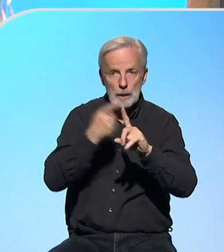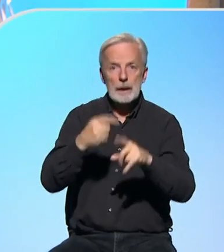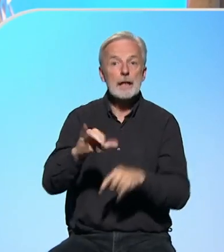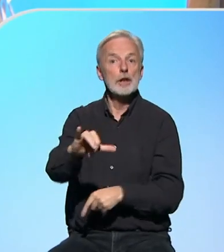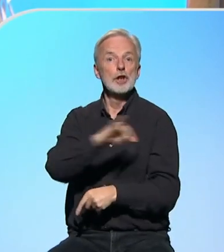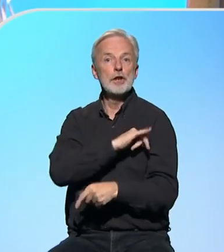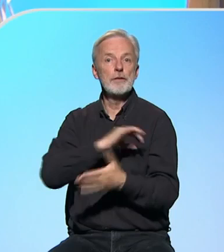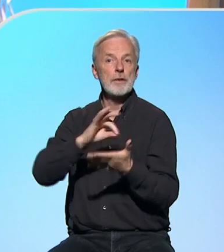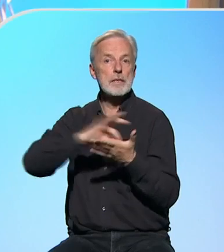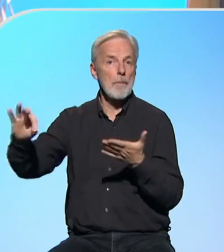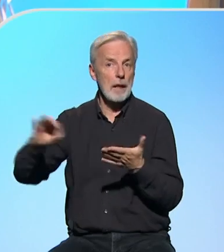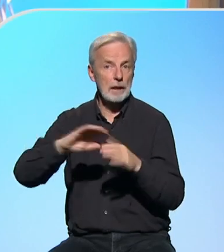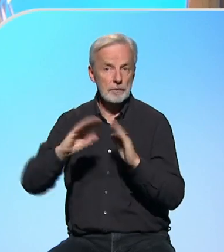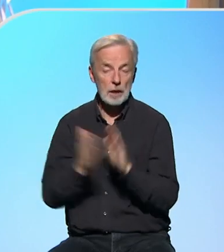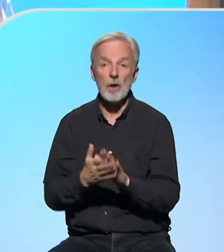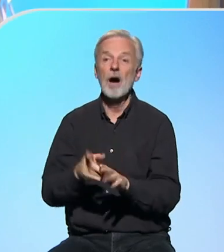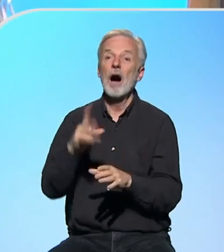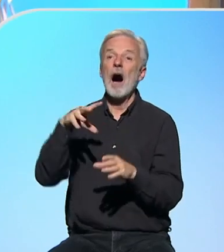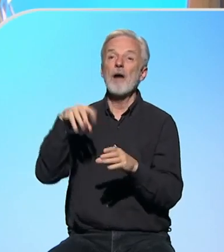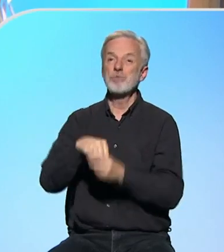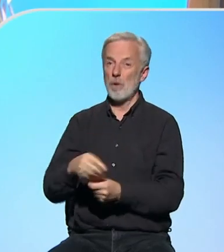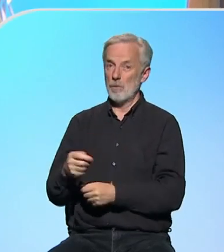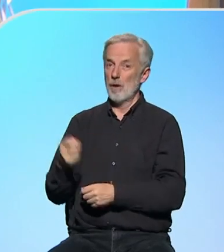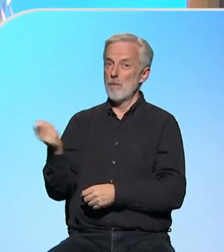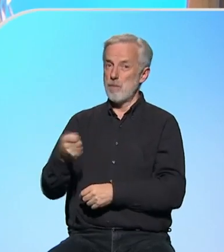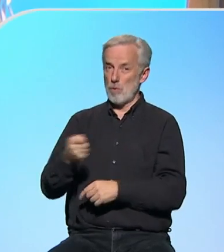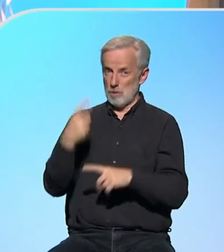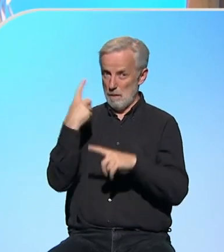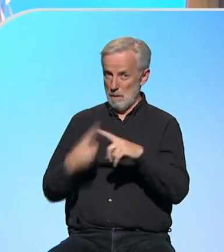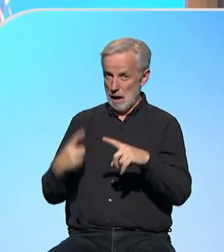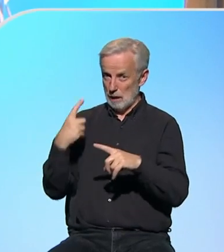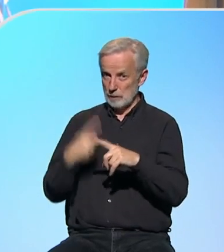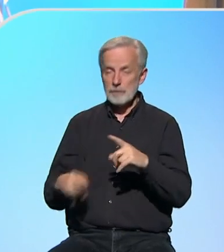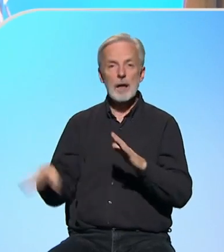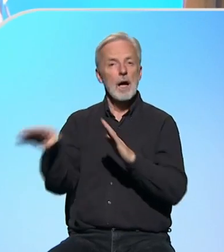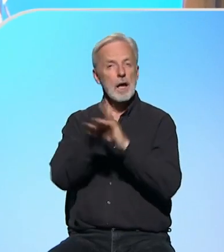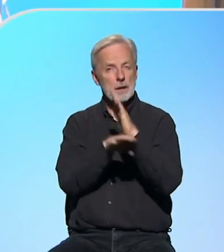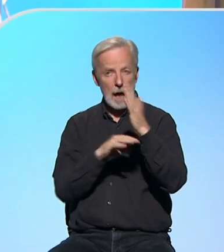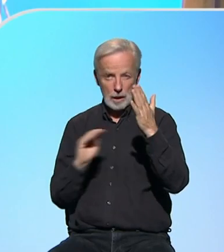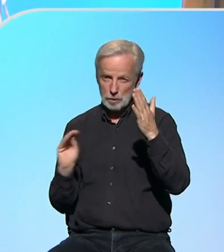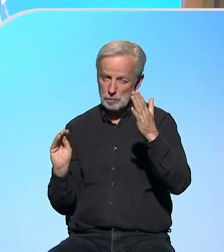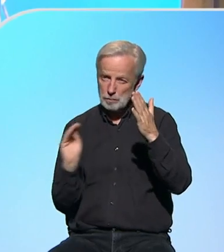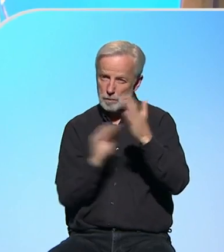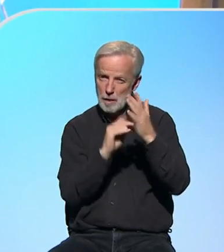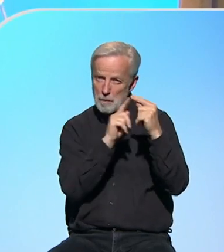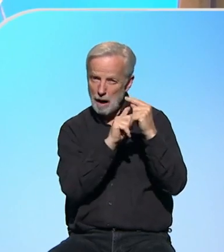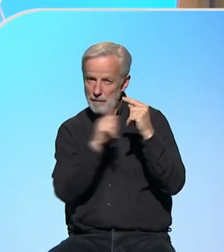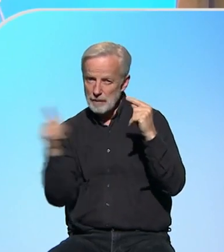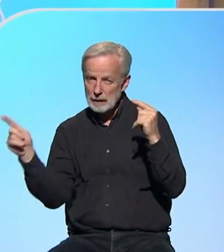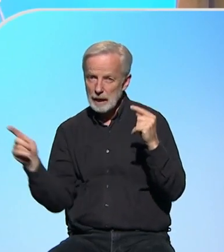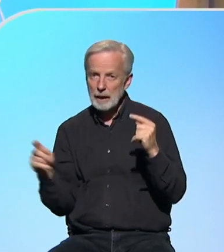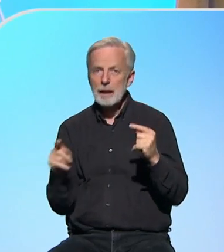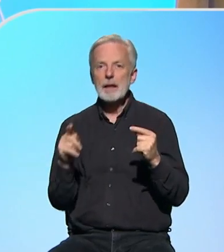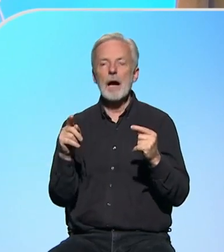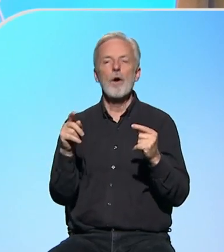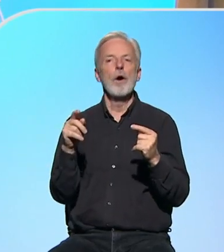A řekněme, že těch sankcí při předčasním splacení bylo velice málo. V zákoně byla konkrétně taková pěkná formulka účelně vynaložené